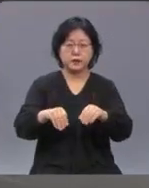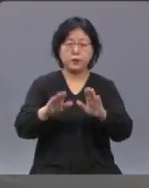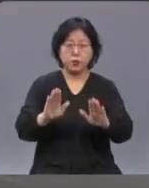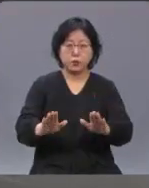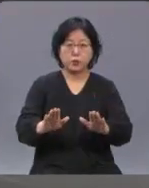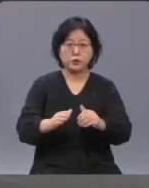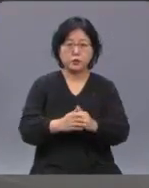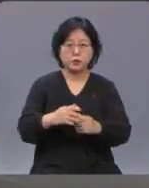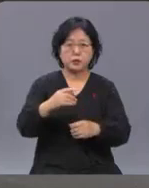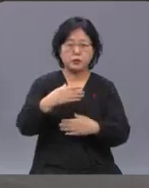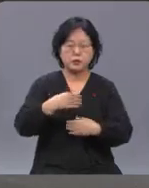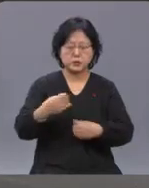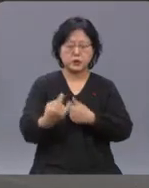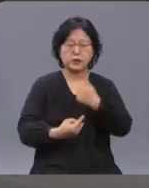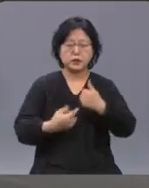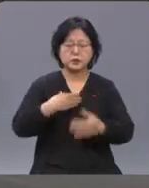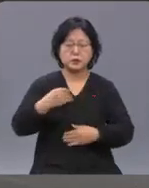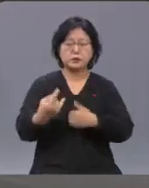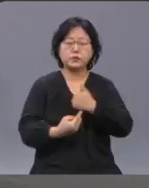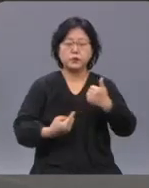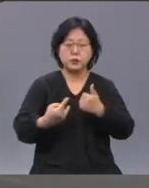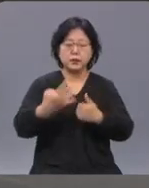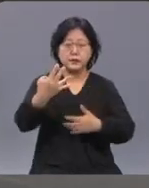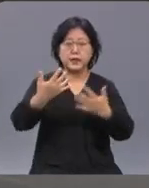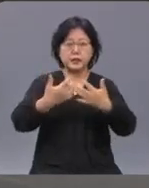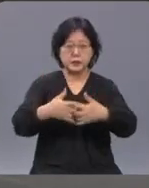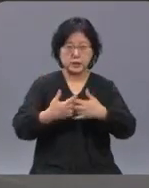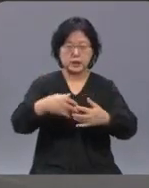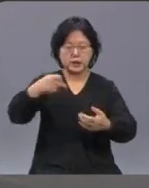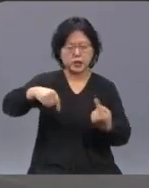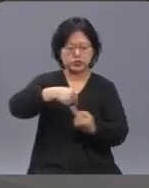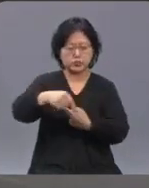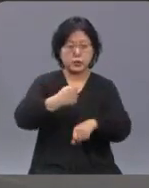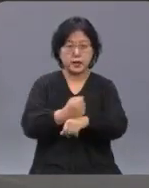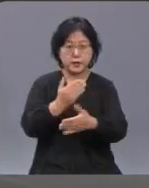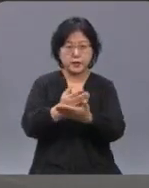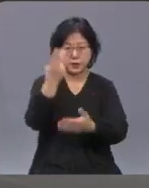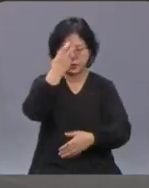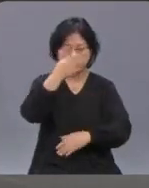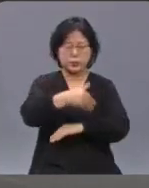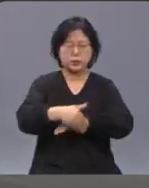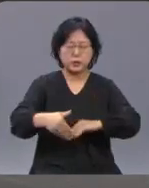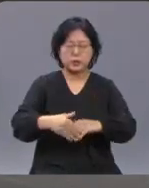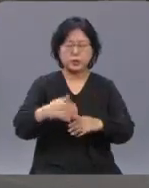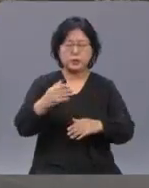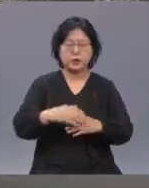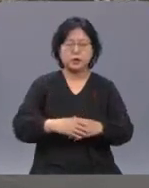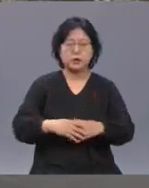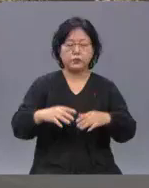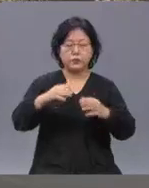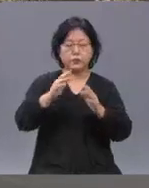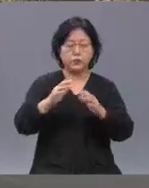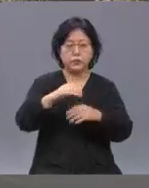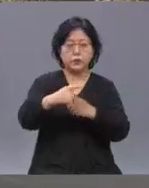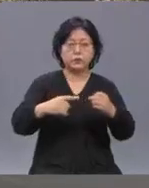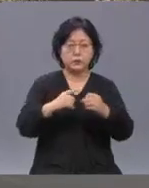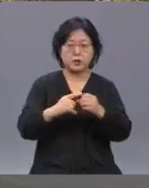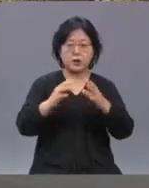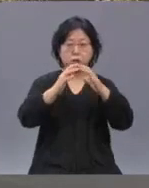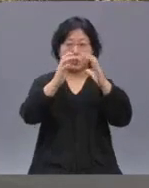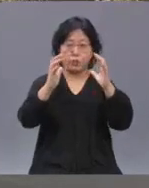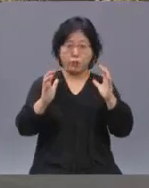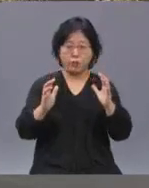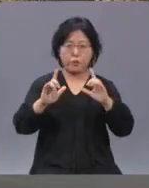오늘 원자력 안전위원회가 4호기에 재가동 여부를 심의합니다 원자력 설비하면 둥근